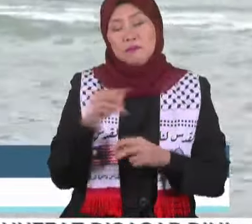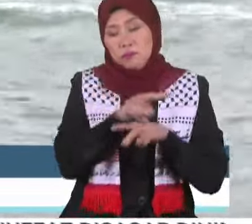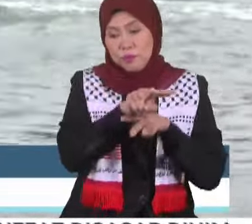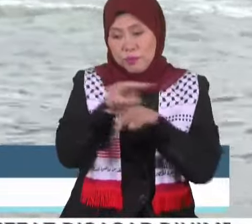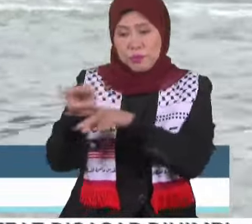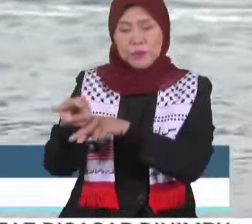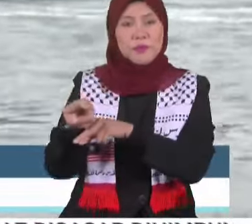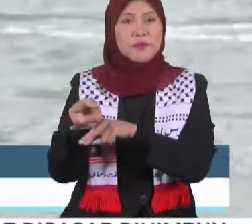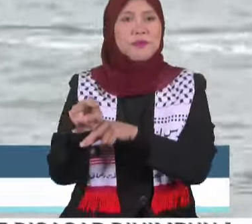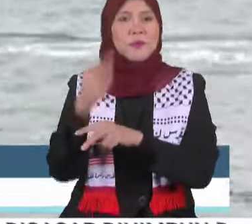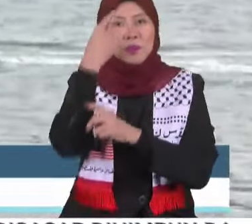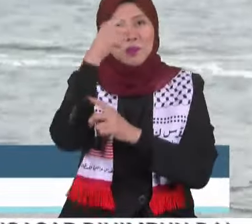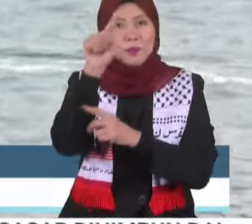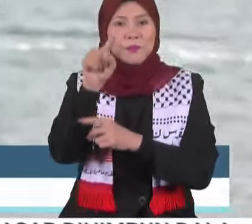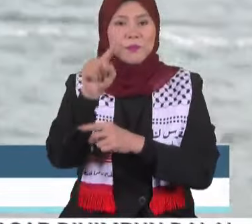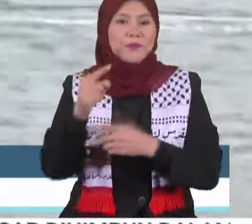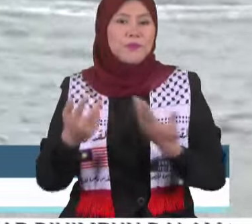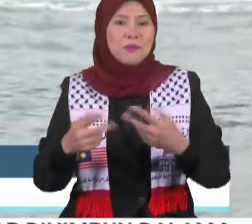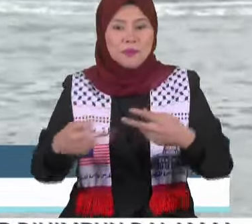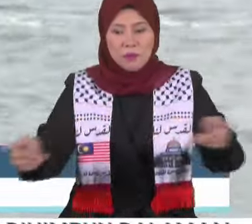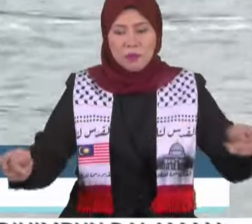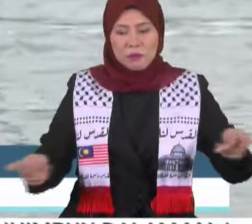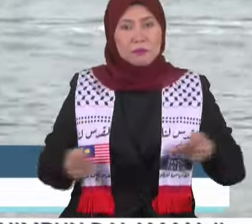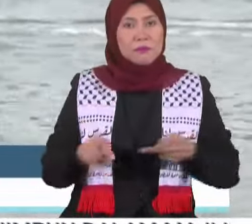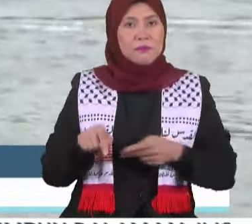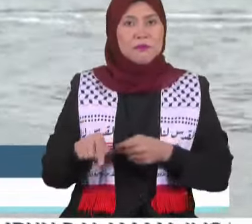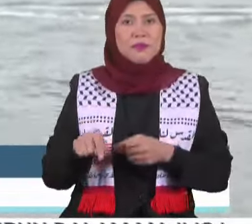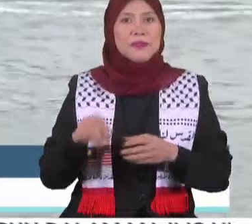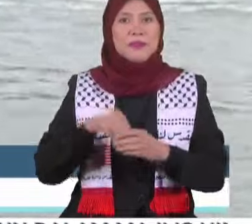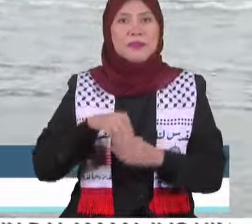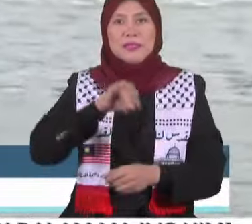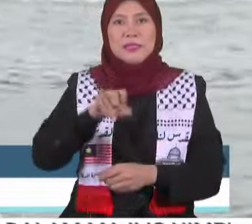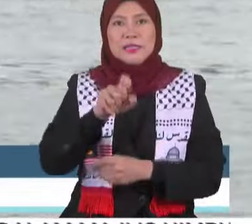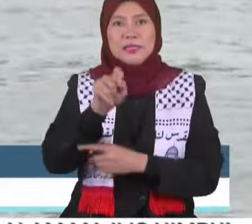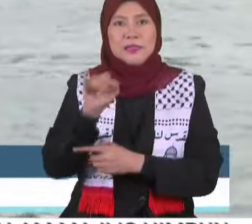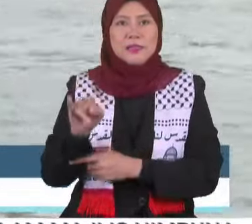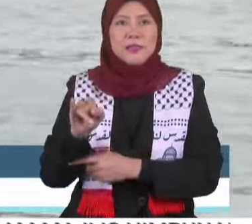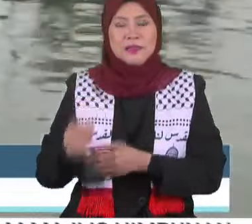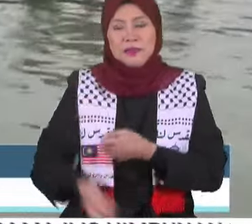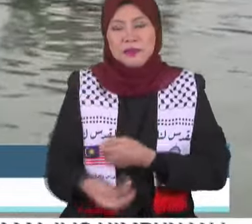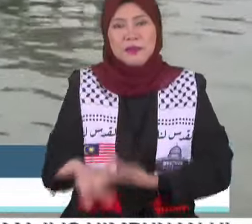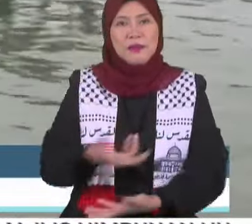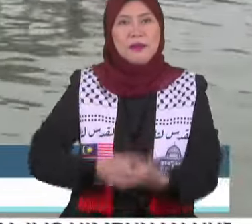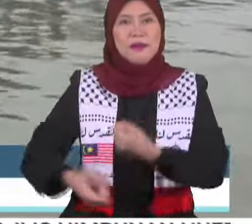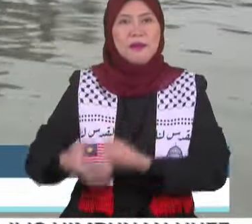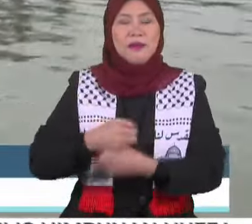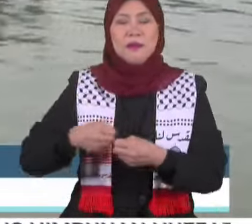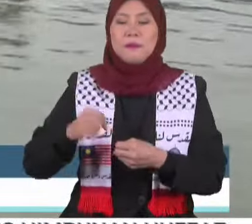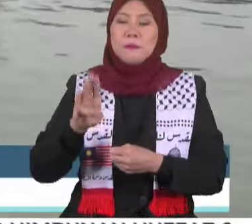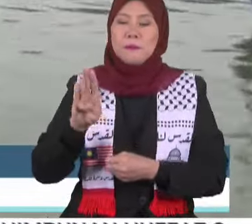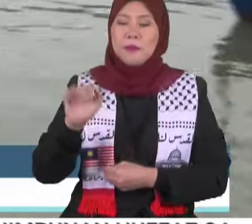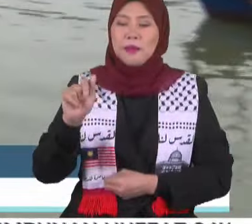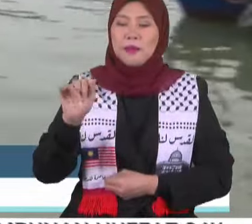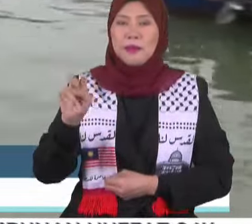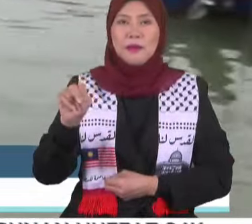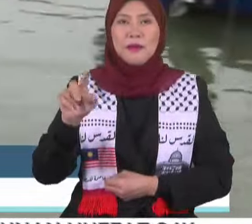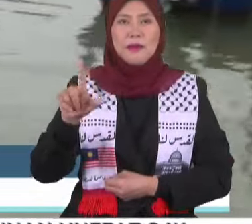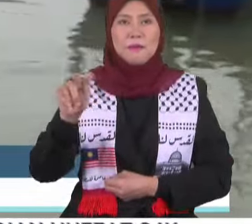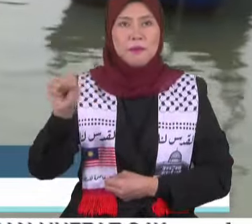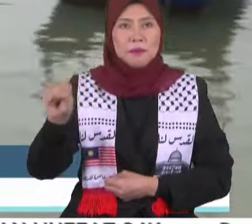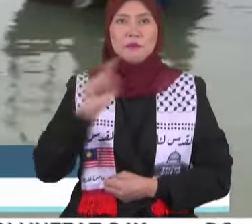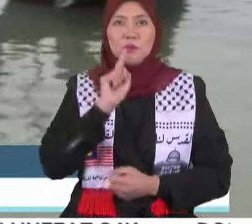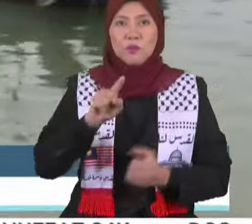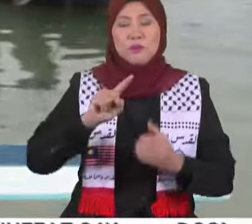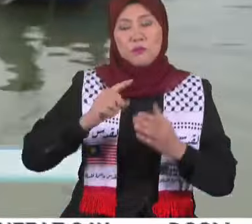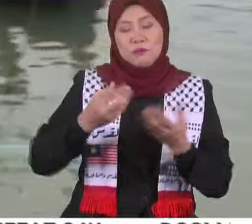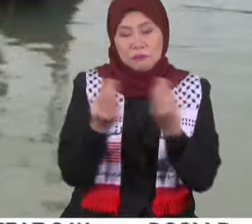tinjauan berkaitan pertanian akuakultur di Jati Nelayan Seri Jerejak, Bayan Lepas. Pelaksanaan Banci Pertanian 2024 yang bermula